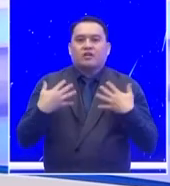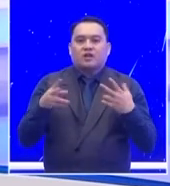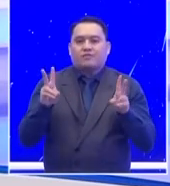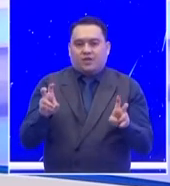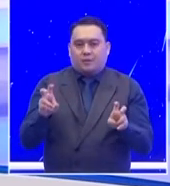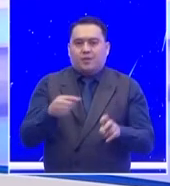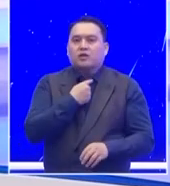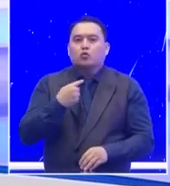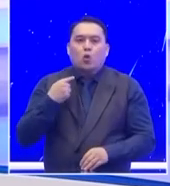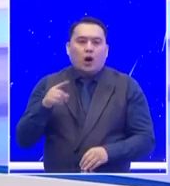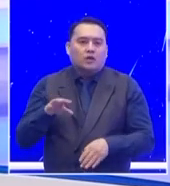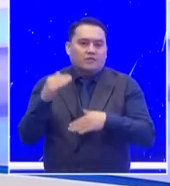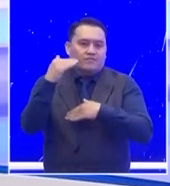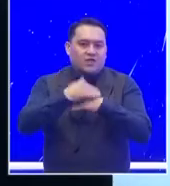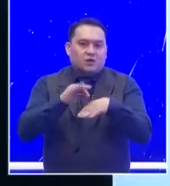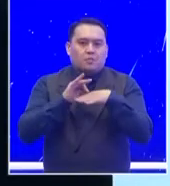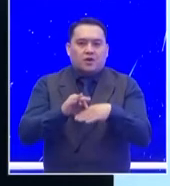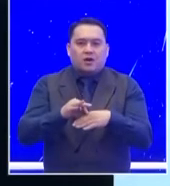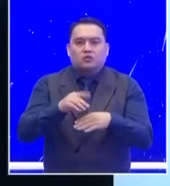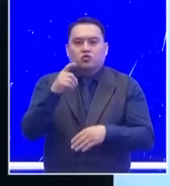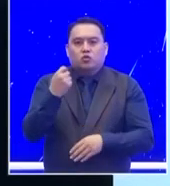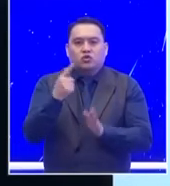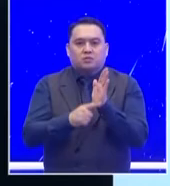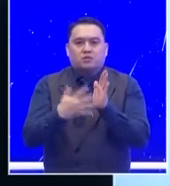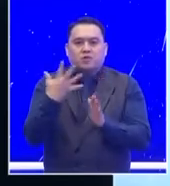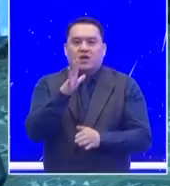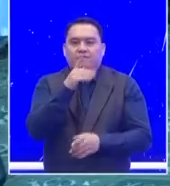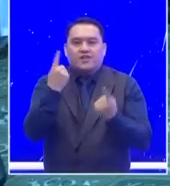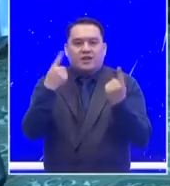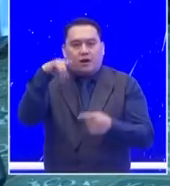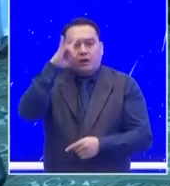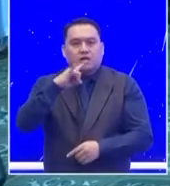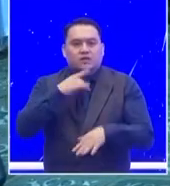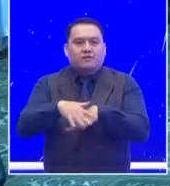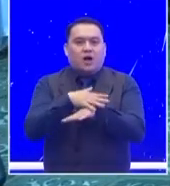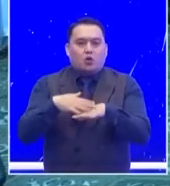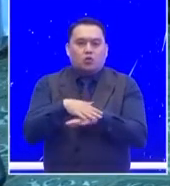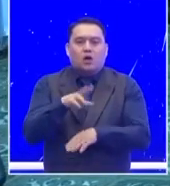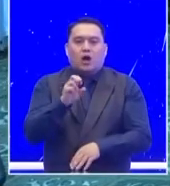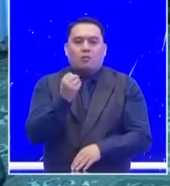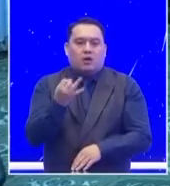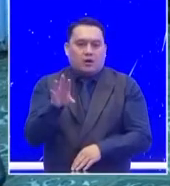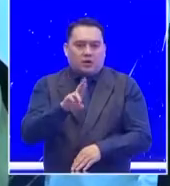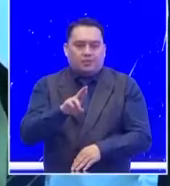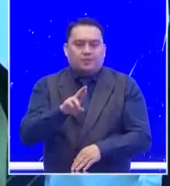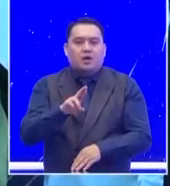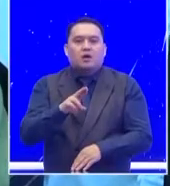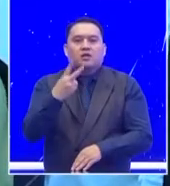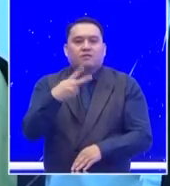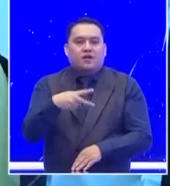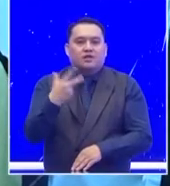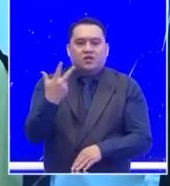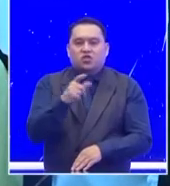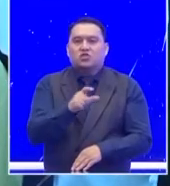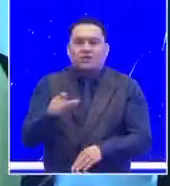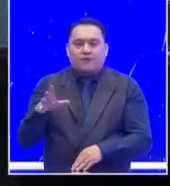Так в Талдыкургане прошел вечер поэзии в рамках 175-летия великого классика казахского народа. 23 ученика общеобразовательных